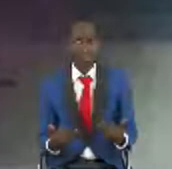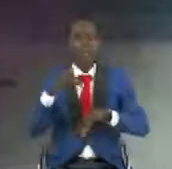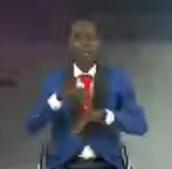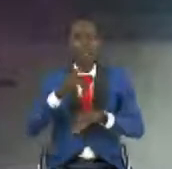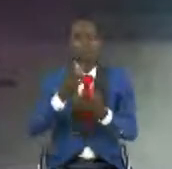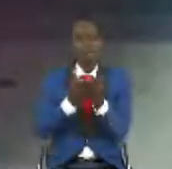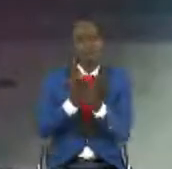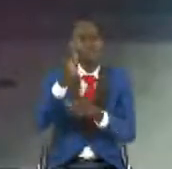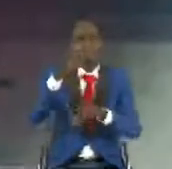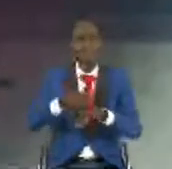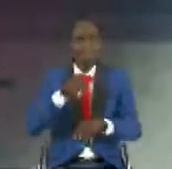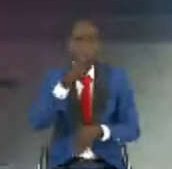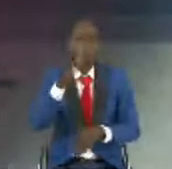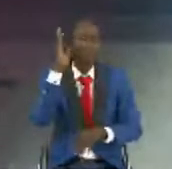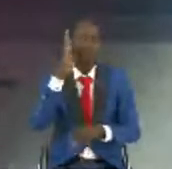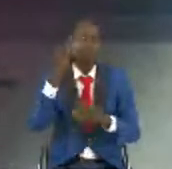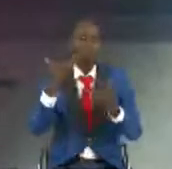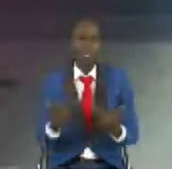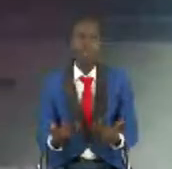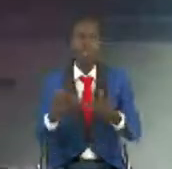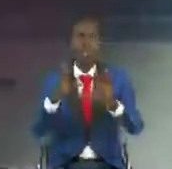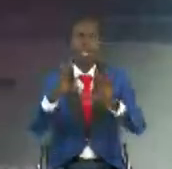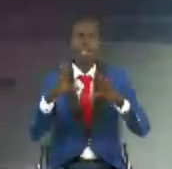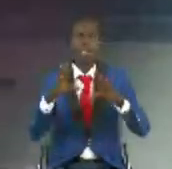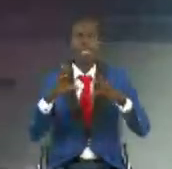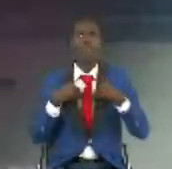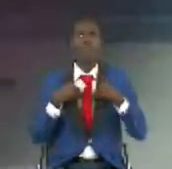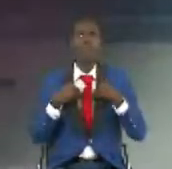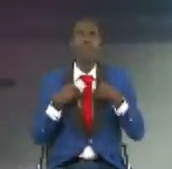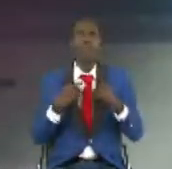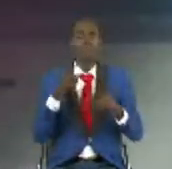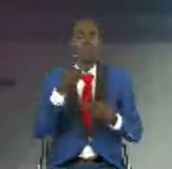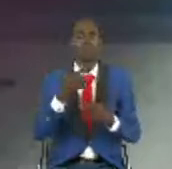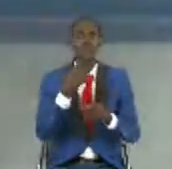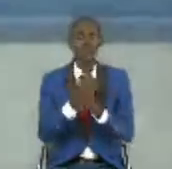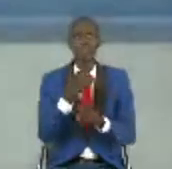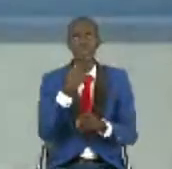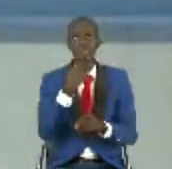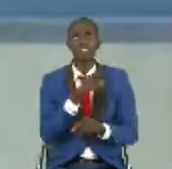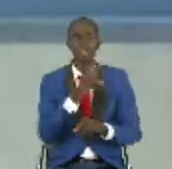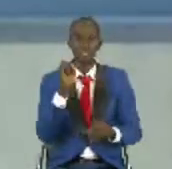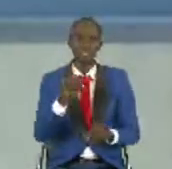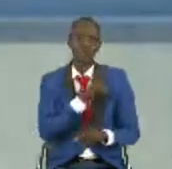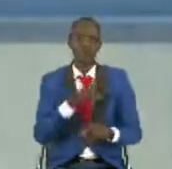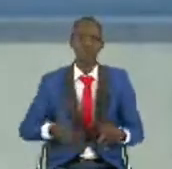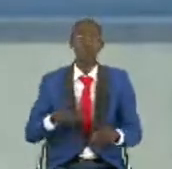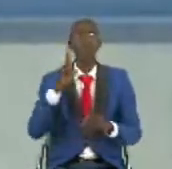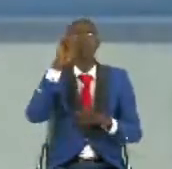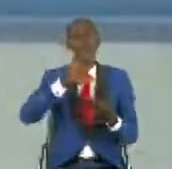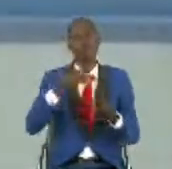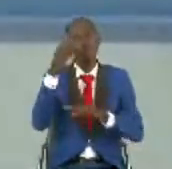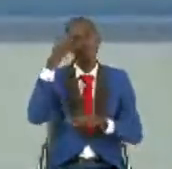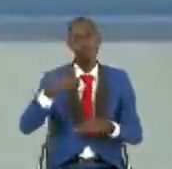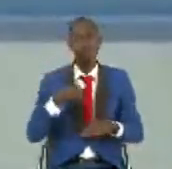Au bon moment, toi maintenant, tu dois accepter. Tu dois dire, oui, Seigneur, je crois. Tu es mort pour moi sur